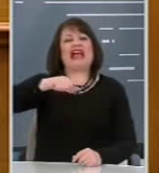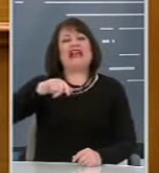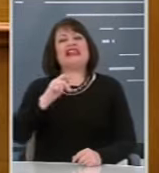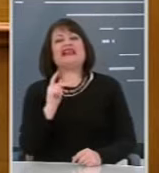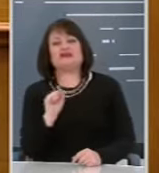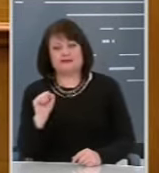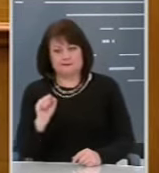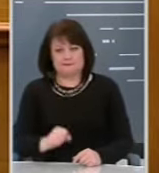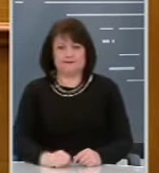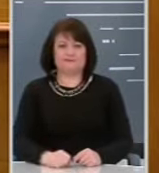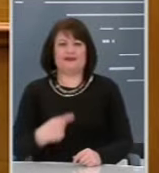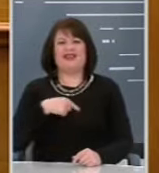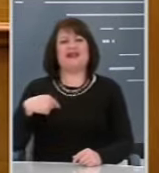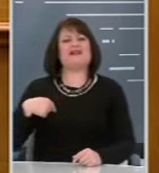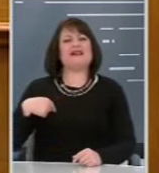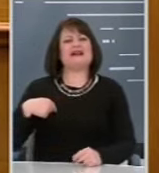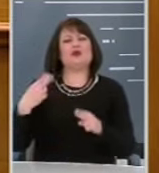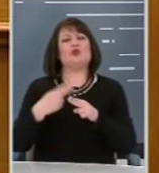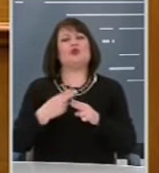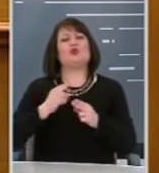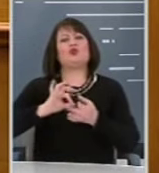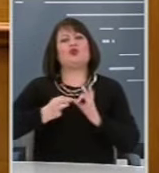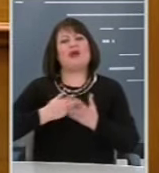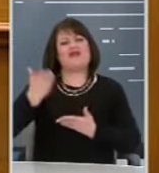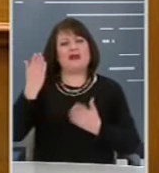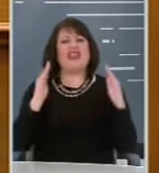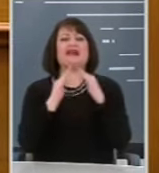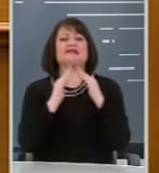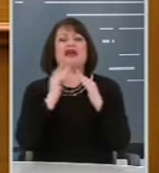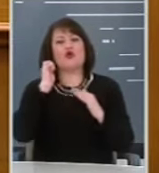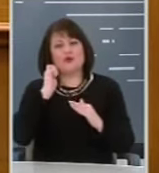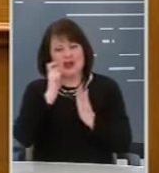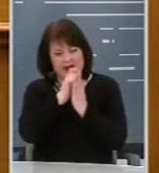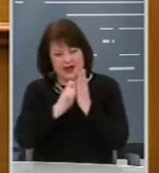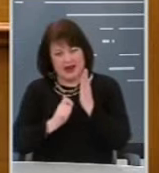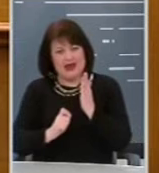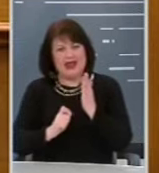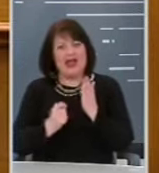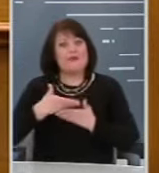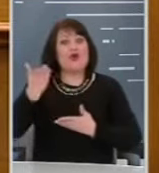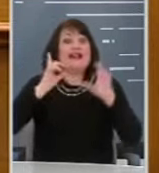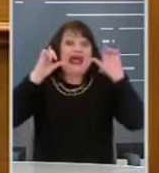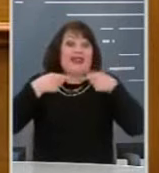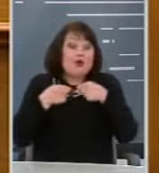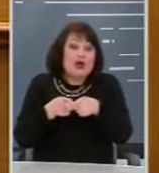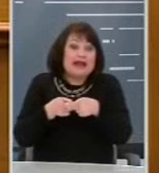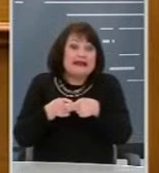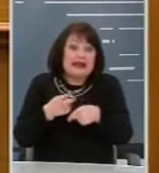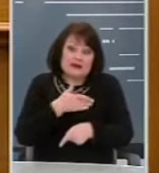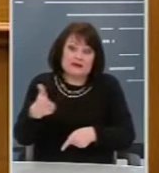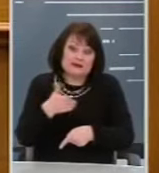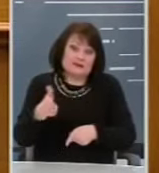καθήκοντα διευθυντού της ιστορικής εφημερίδας αστείας σε άρθρο του στην φρίδα δημοκρατία και πάλι δεν είναι